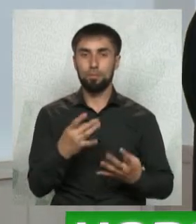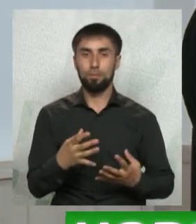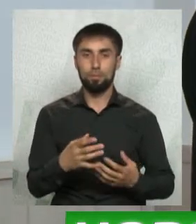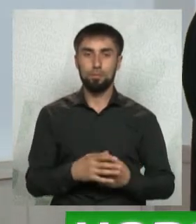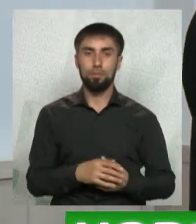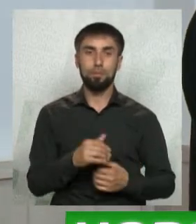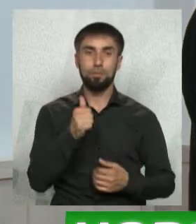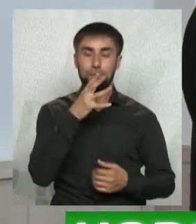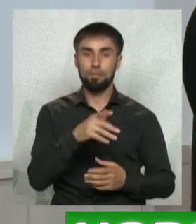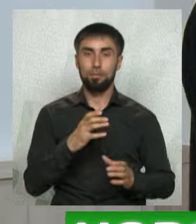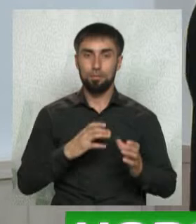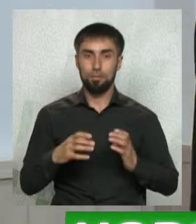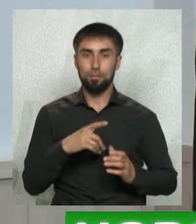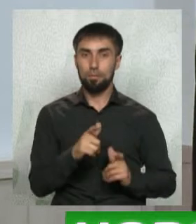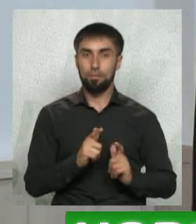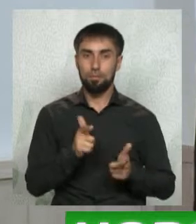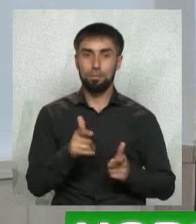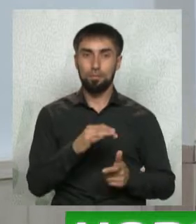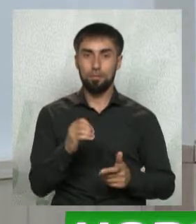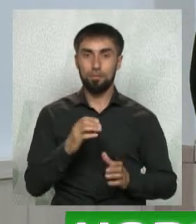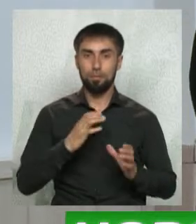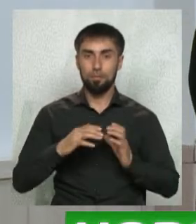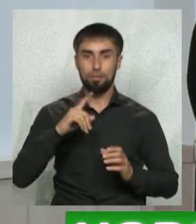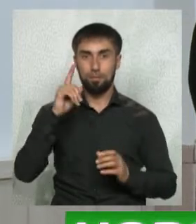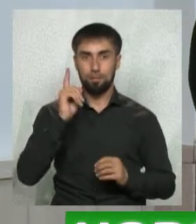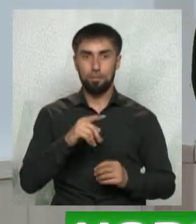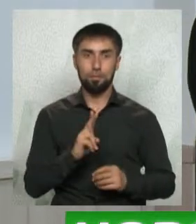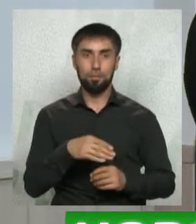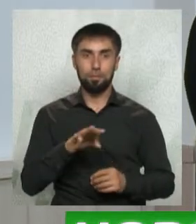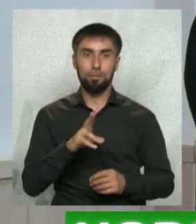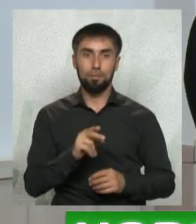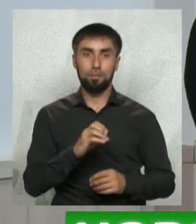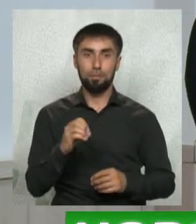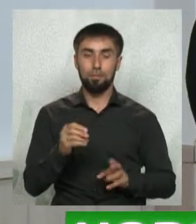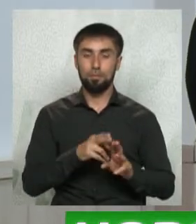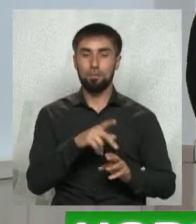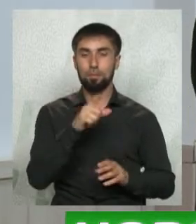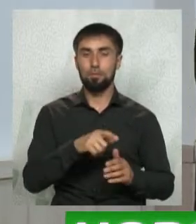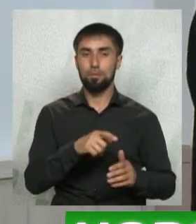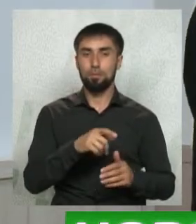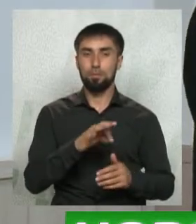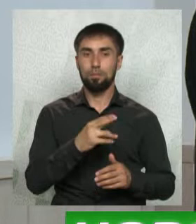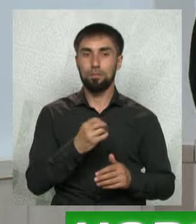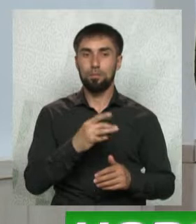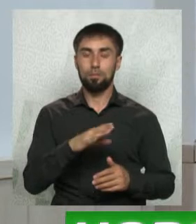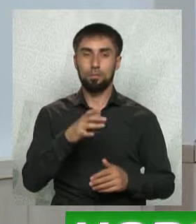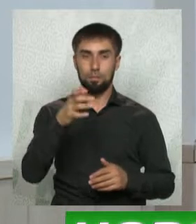просто потому что, когда студент поступает, уже университет знает, кто как кого отсеивать. То есть